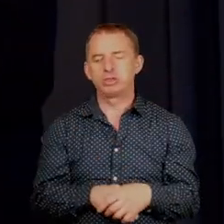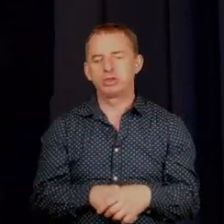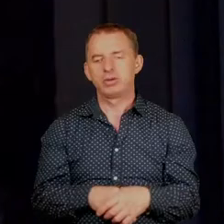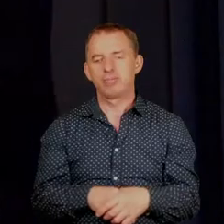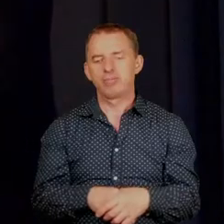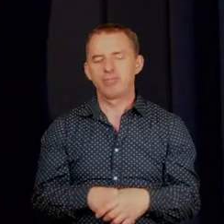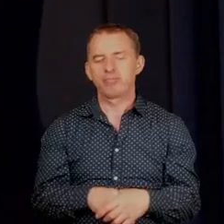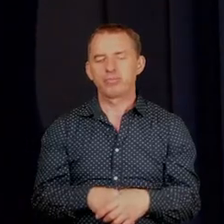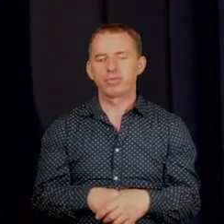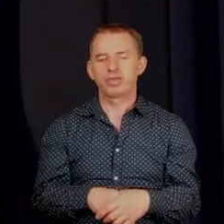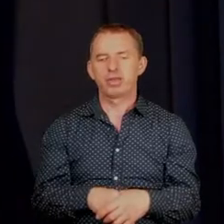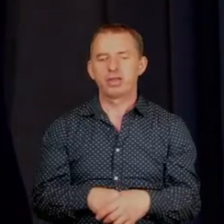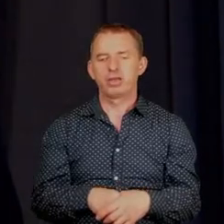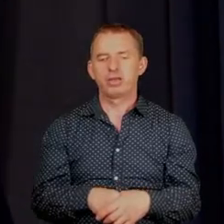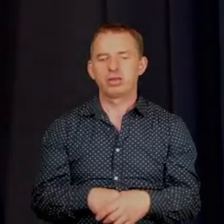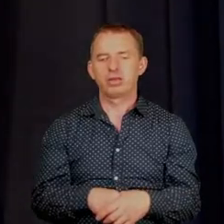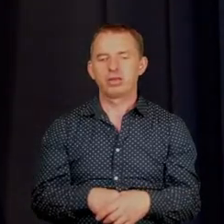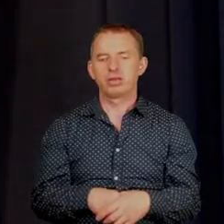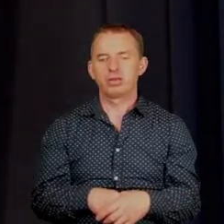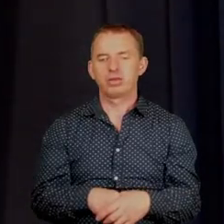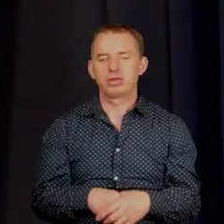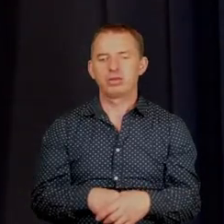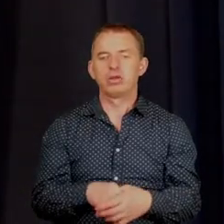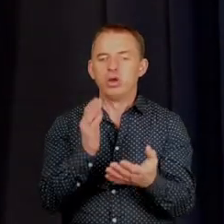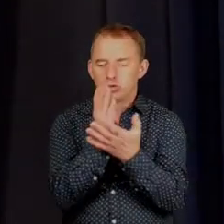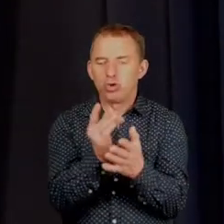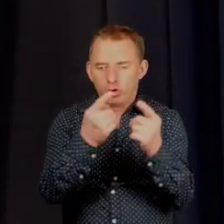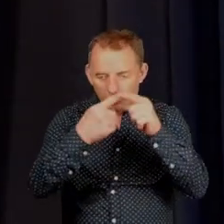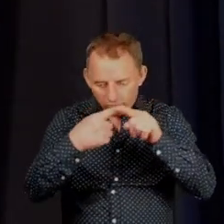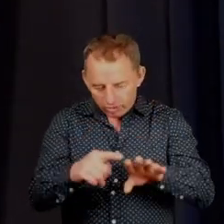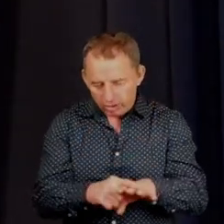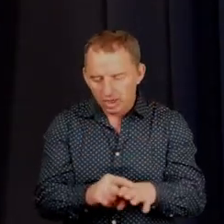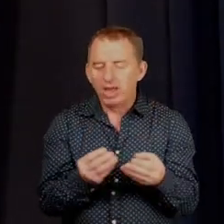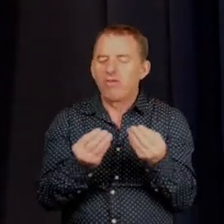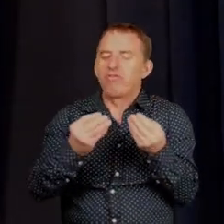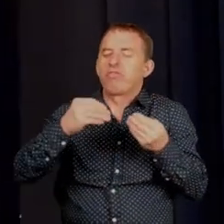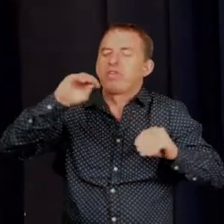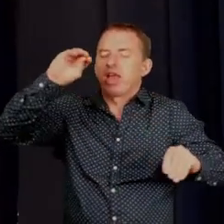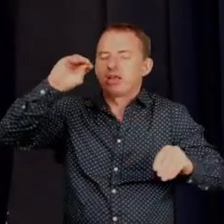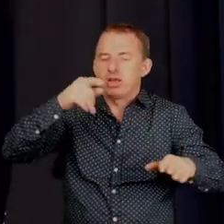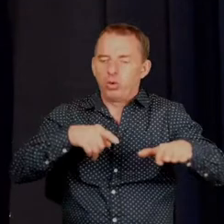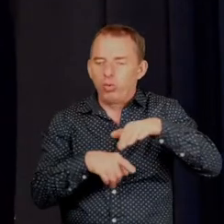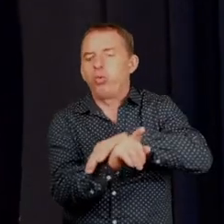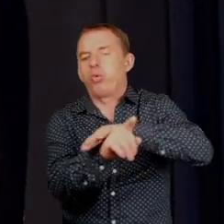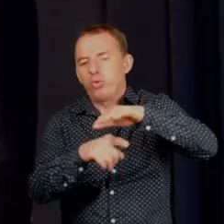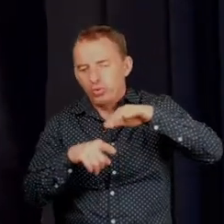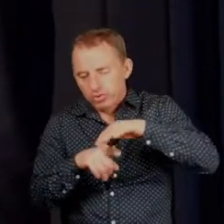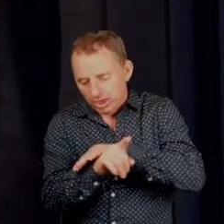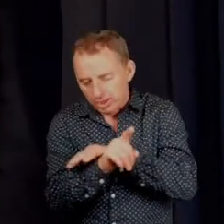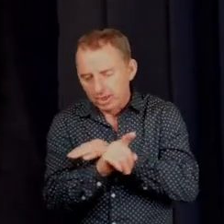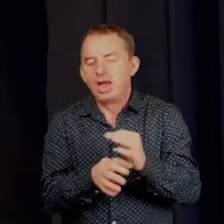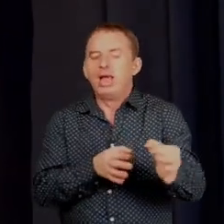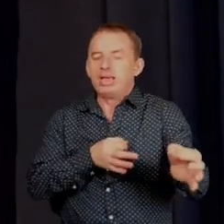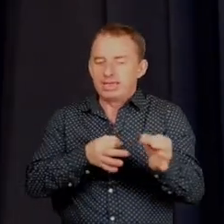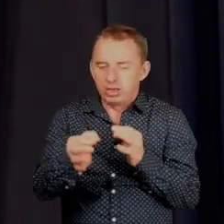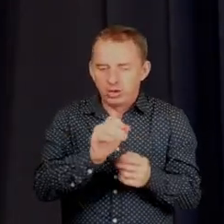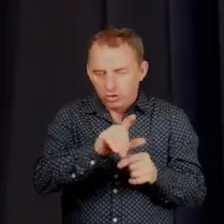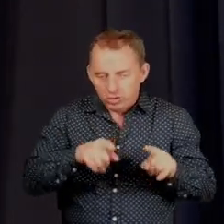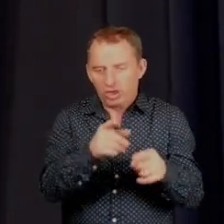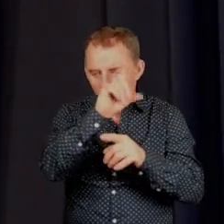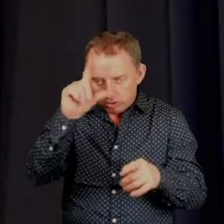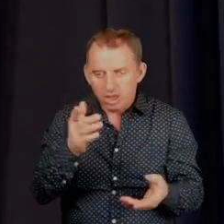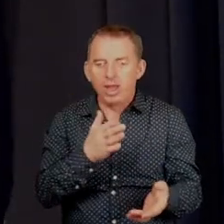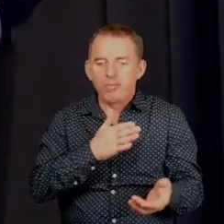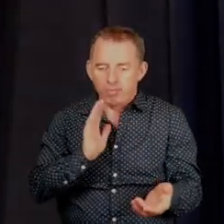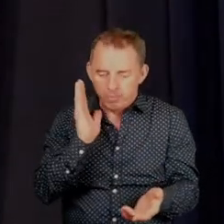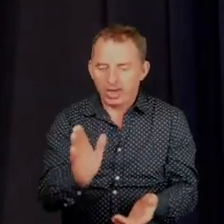the history of the universe will take place. Już wkrótce największa ewakuacja w historii, w dziejach ludzkości będzie miała